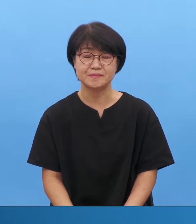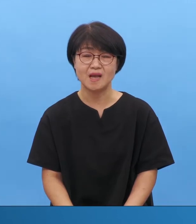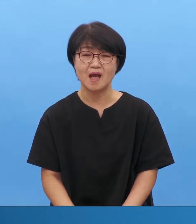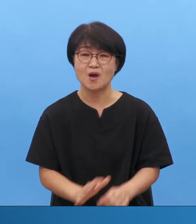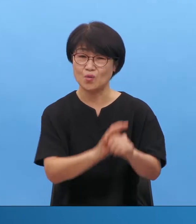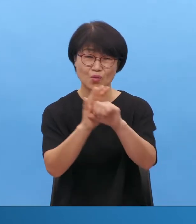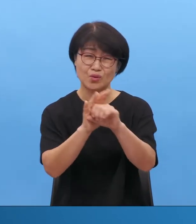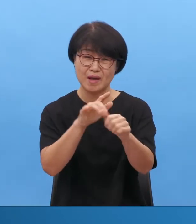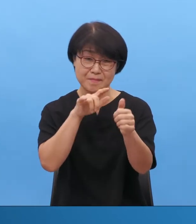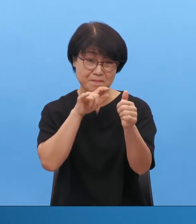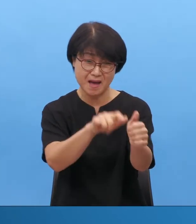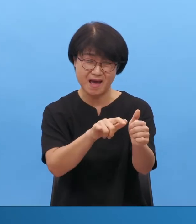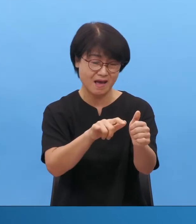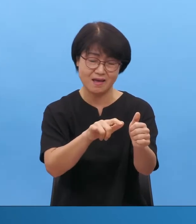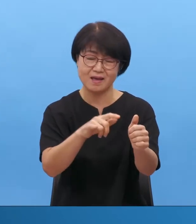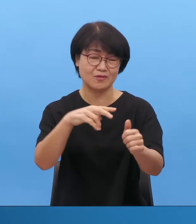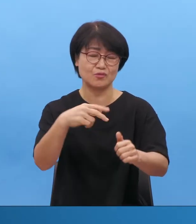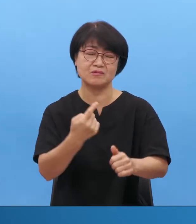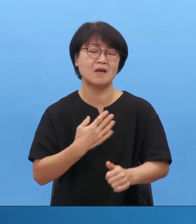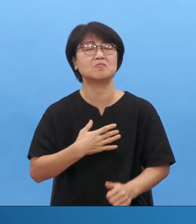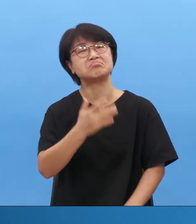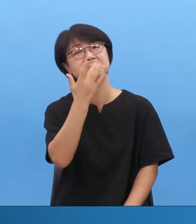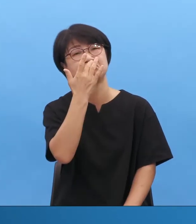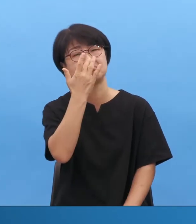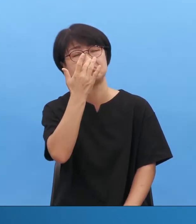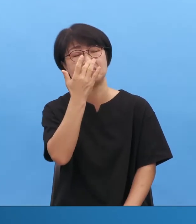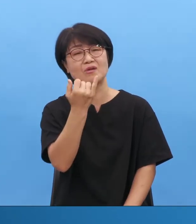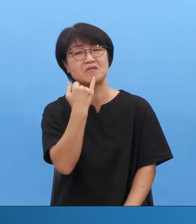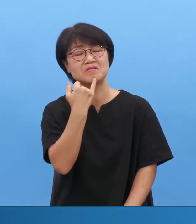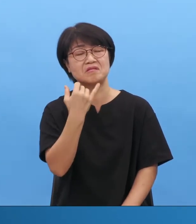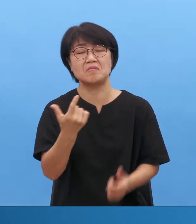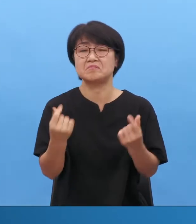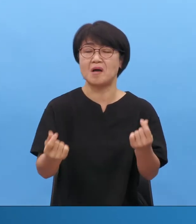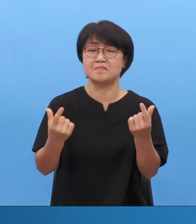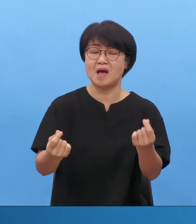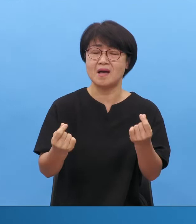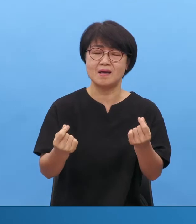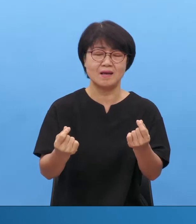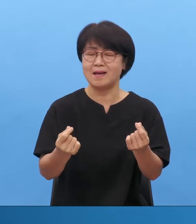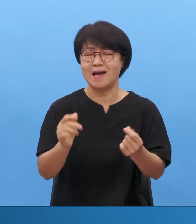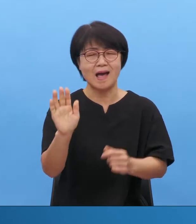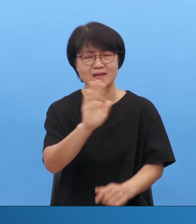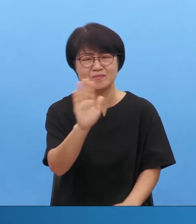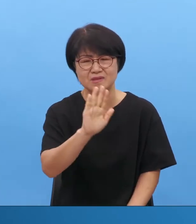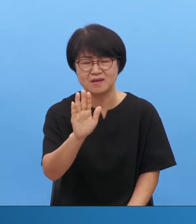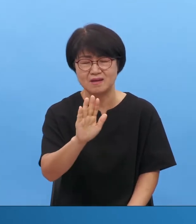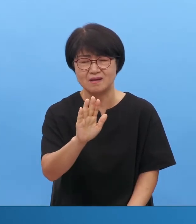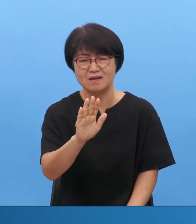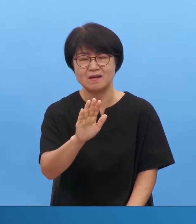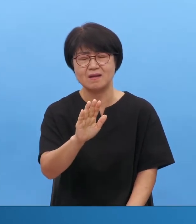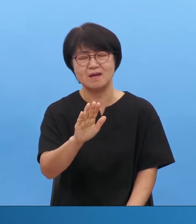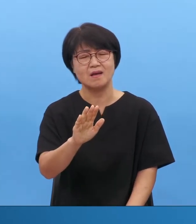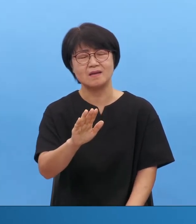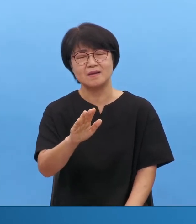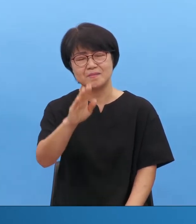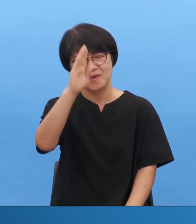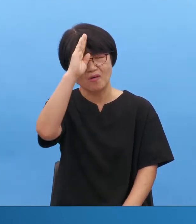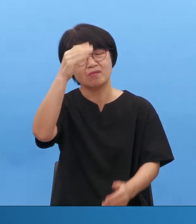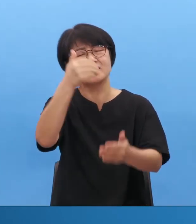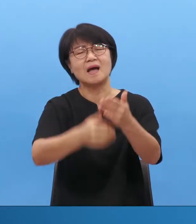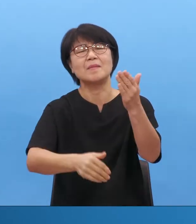might say, I catch COVID and nothing really happened. But there's some people who have these after effects. 예, 제일 큰 후유증이